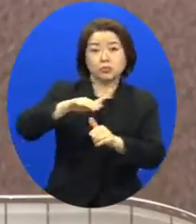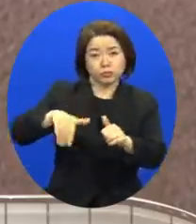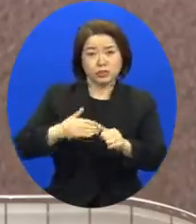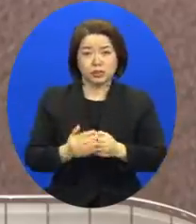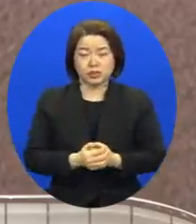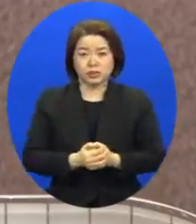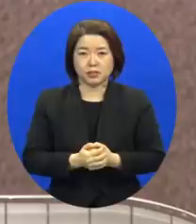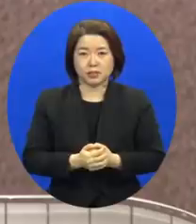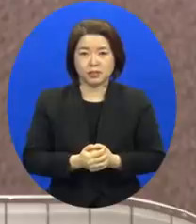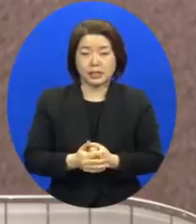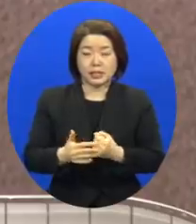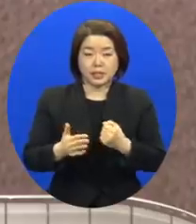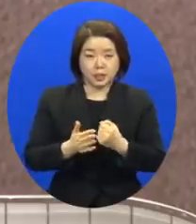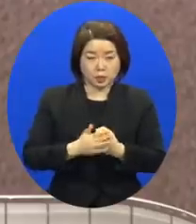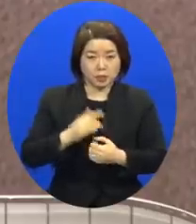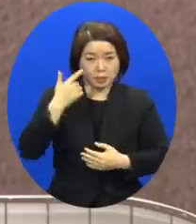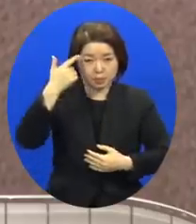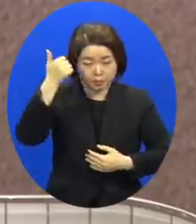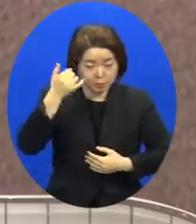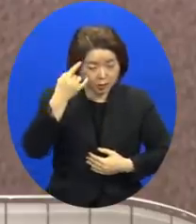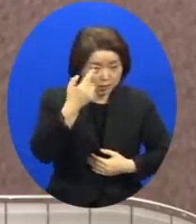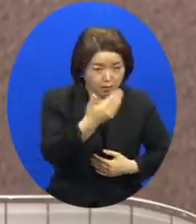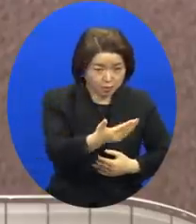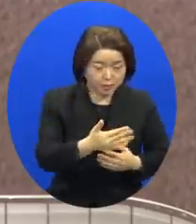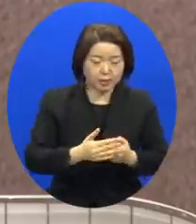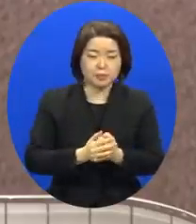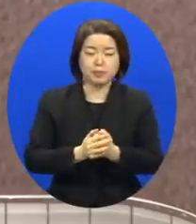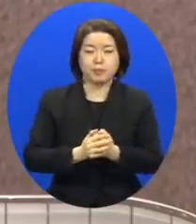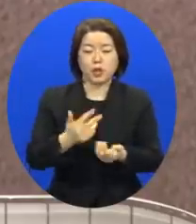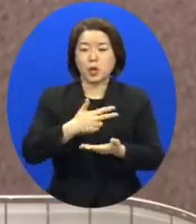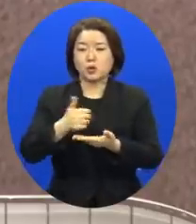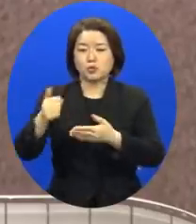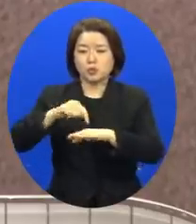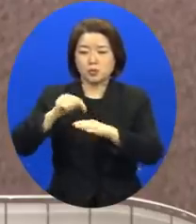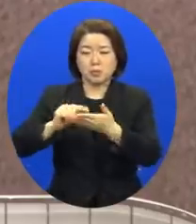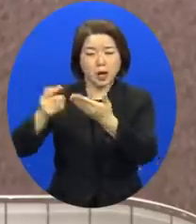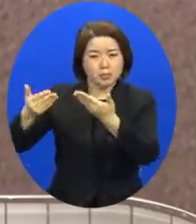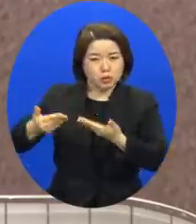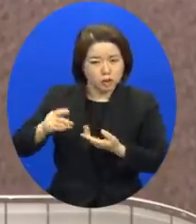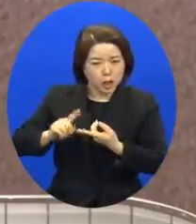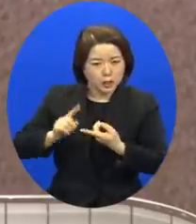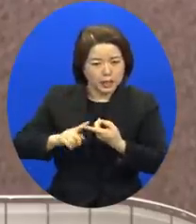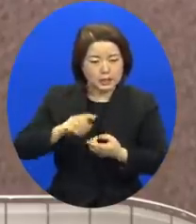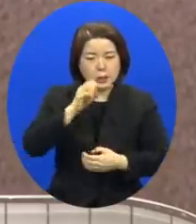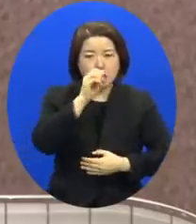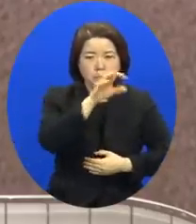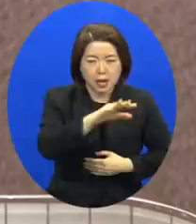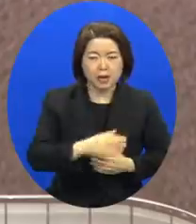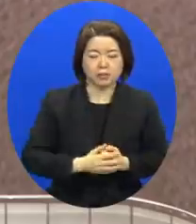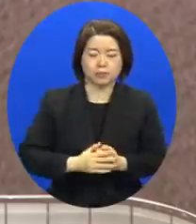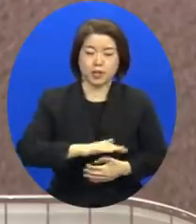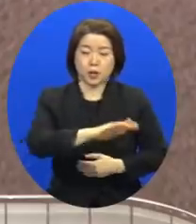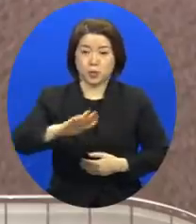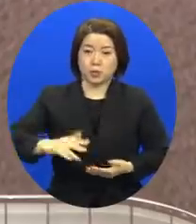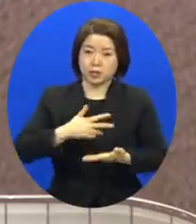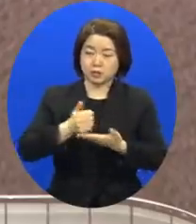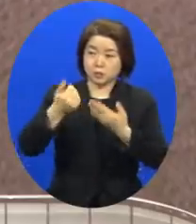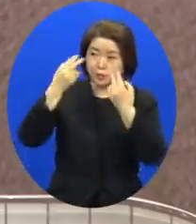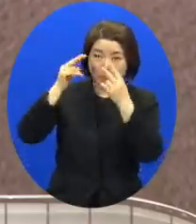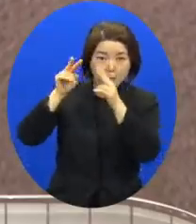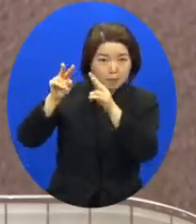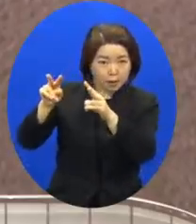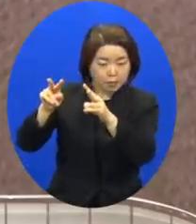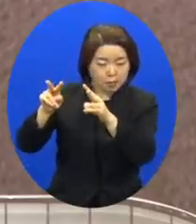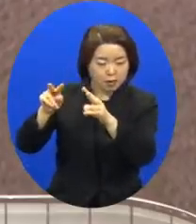그래서 목사 님들에게 주님의 마음을 주신 것을 나누었습니다 우리가 주님을 바라보면 이런